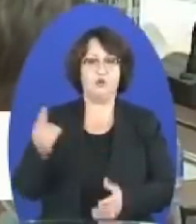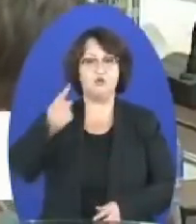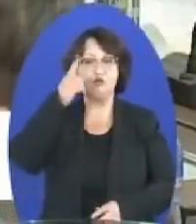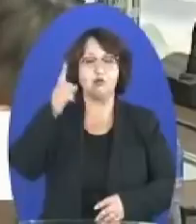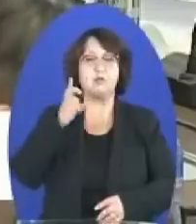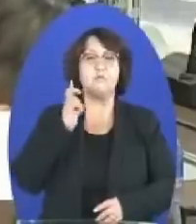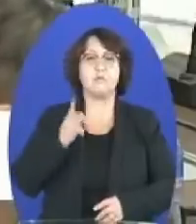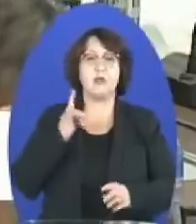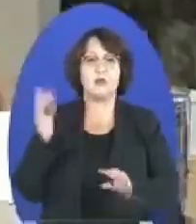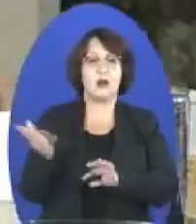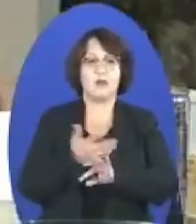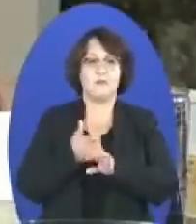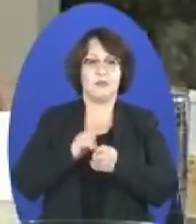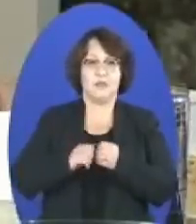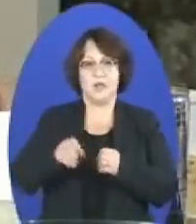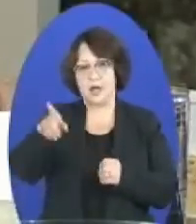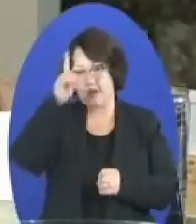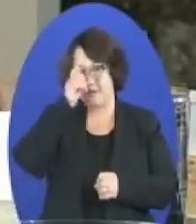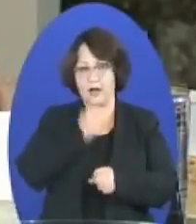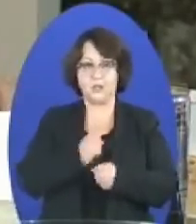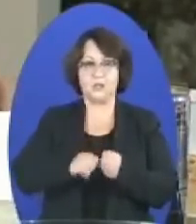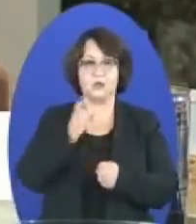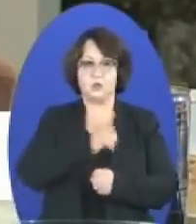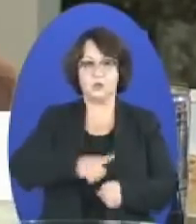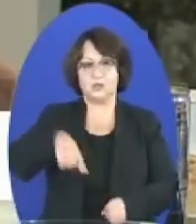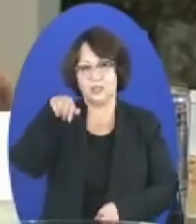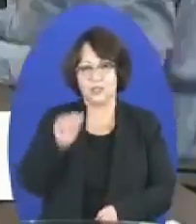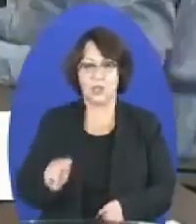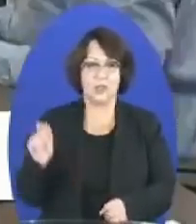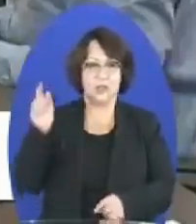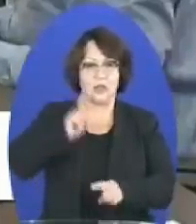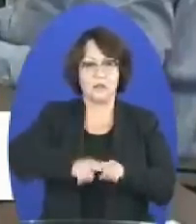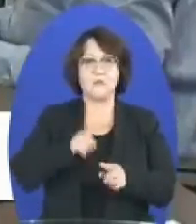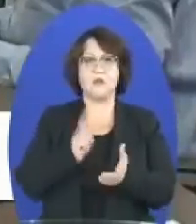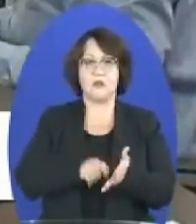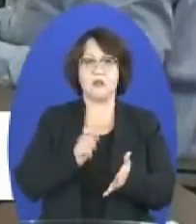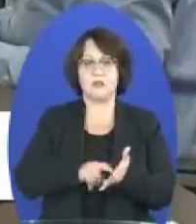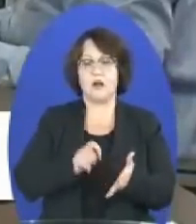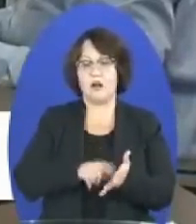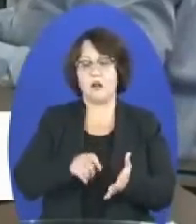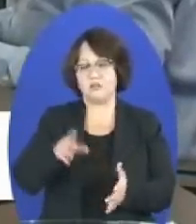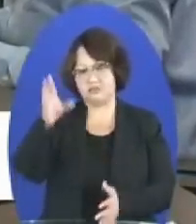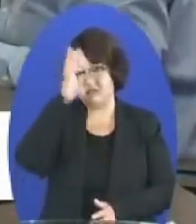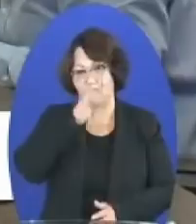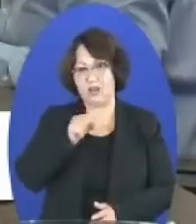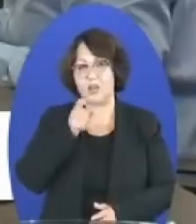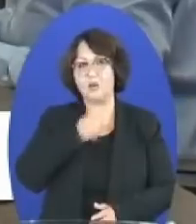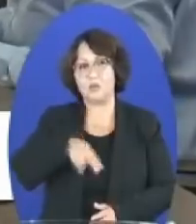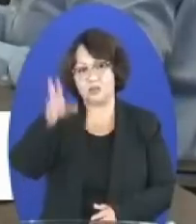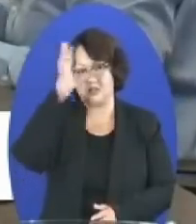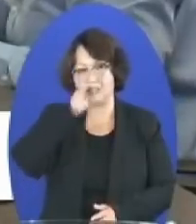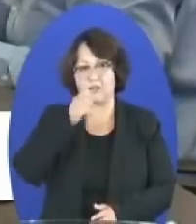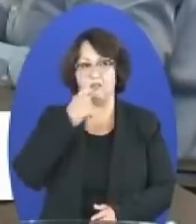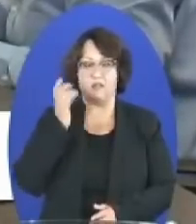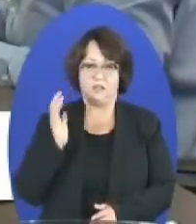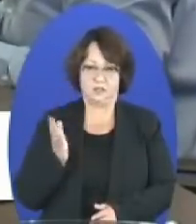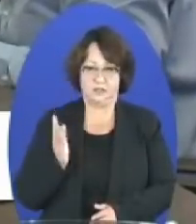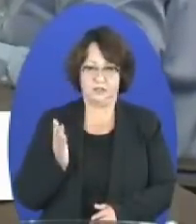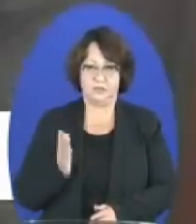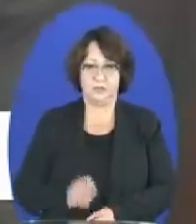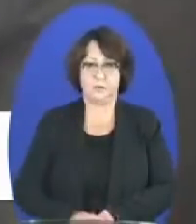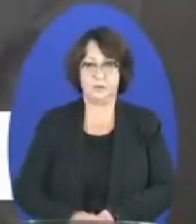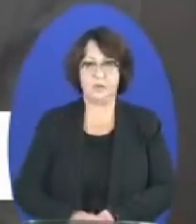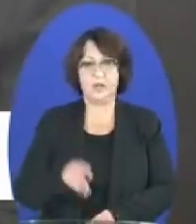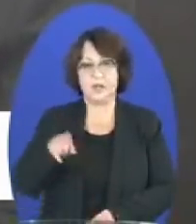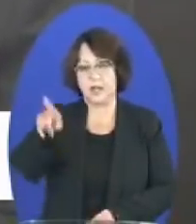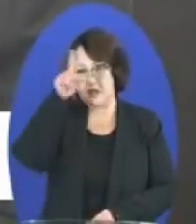бэлэн байдалд ажиллаж байгаа эмч эмнэлгийн ажилтнуудын цалин хөлсийг нэмэгдүүлэх шаардлага байгаа гэдгийг эрүүл мэндийн сайд онцоллоо. Сар дахлын үед үүнтэй тэмцэж